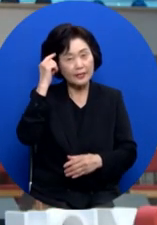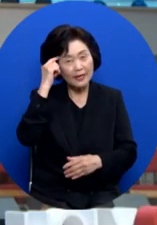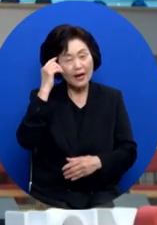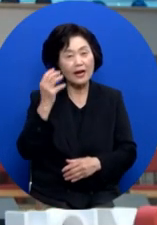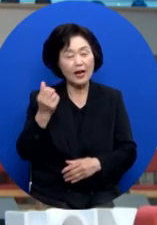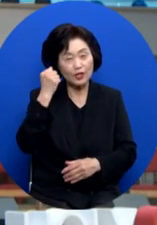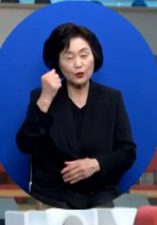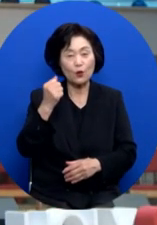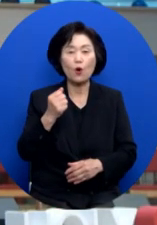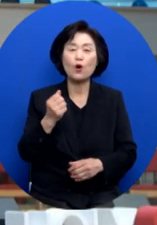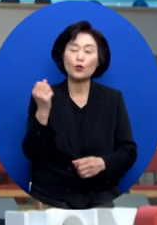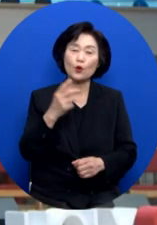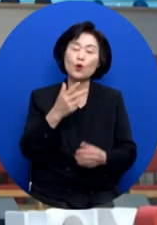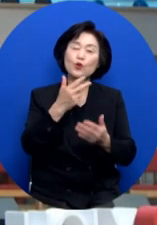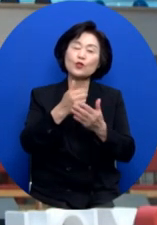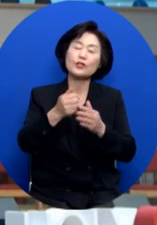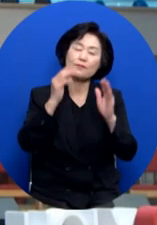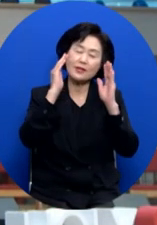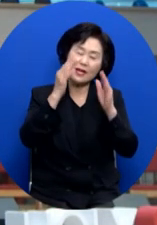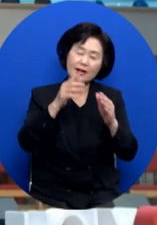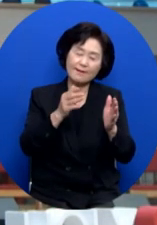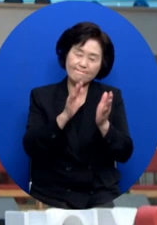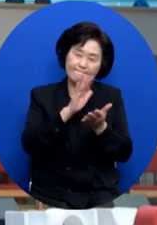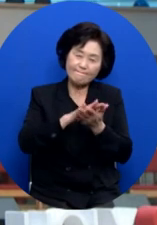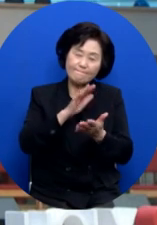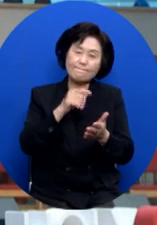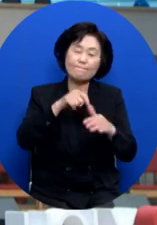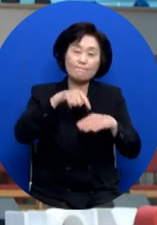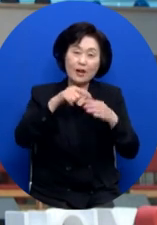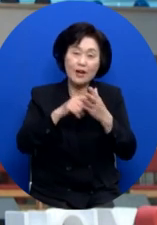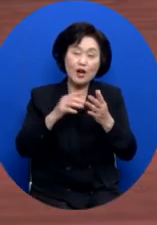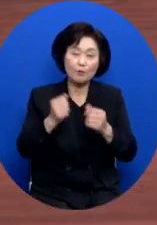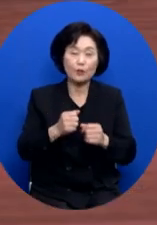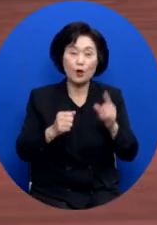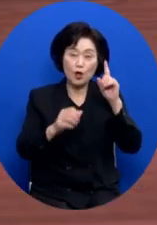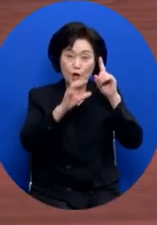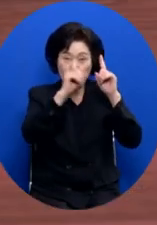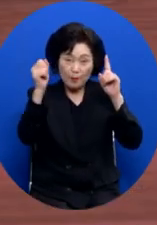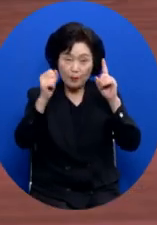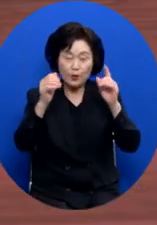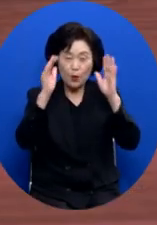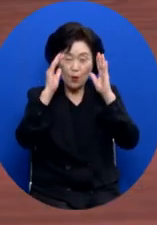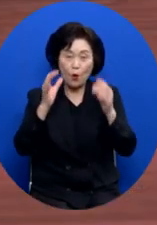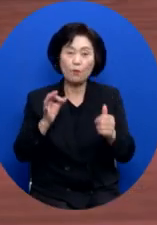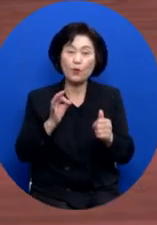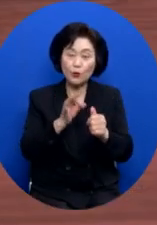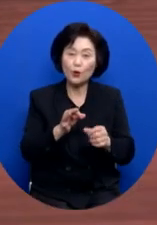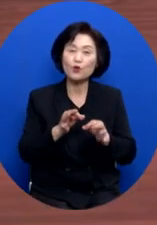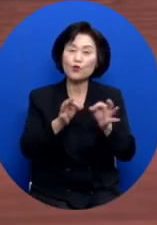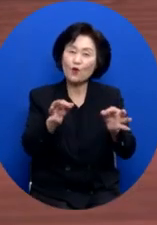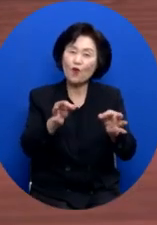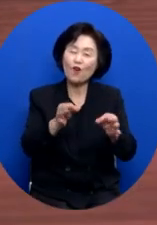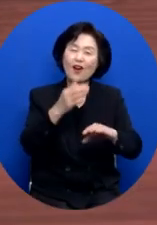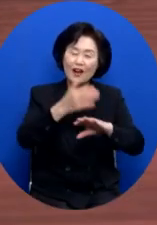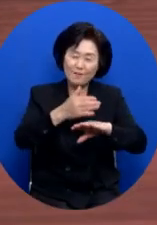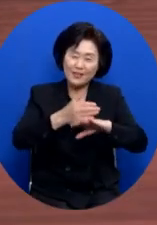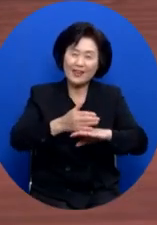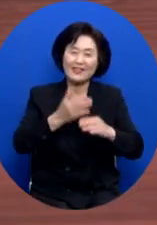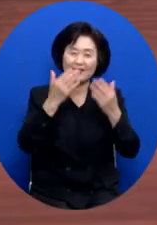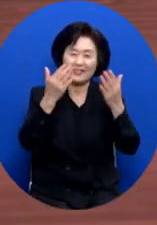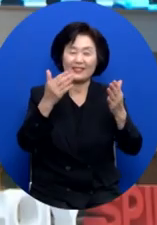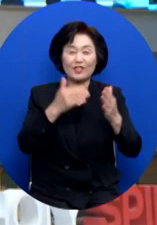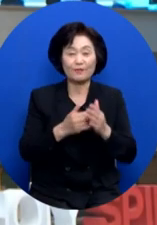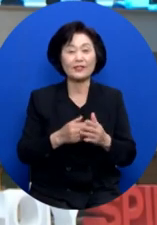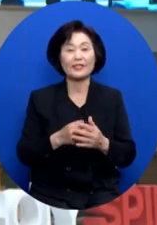목사님들이 주님을 향한 뜨거운 마음으로 전액 장학금 지원 운동에 동참해 주셔서 감사하다고 인사를 전했습니다.